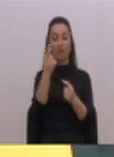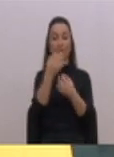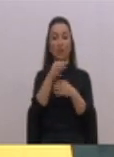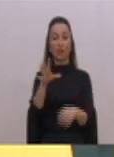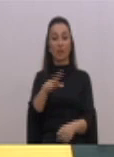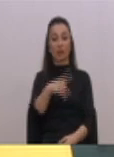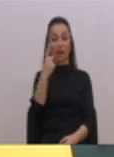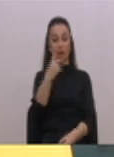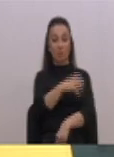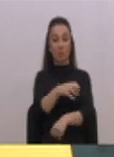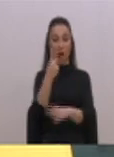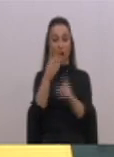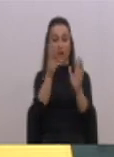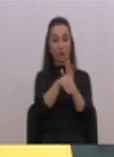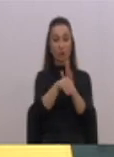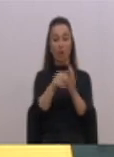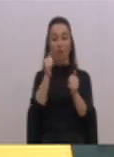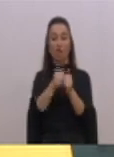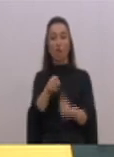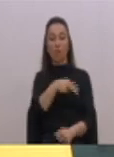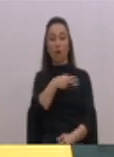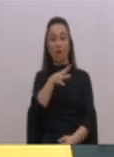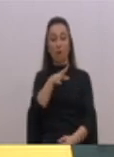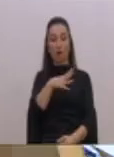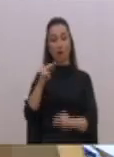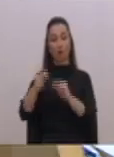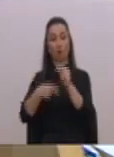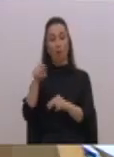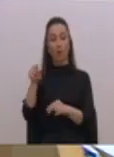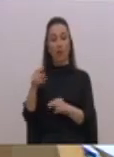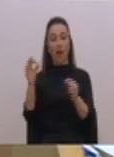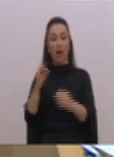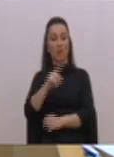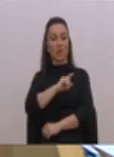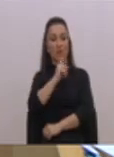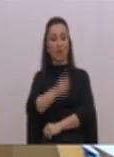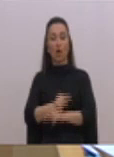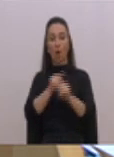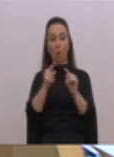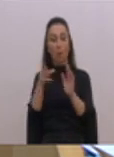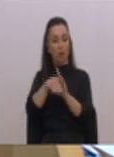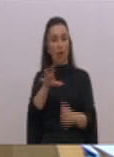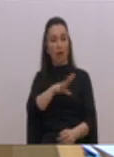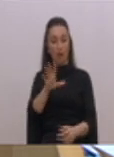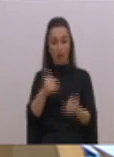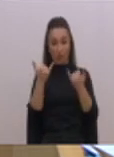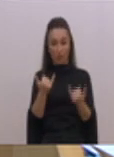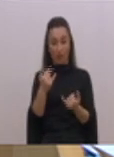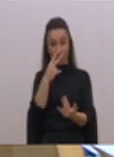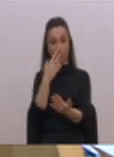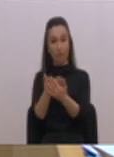იყო ერთპარტიული და ყოველთვის პარლამენტი იყო ნოტარიუსი და არავითარი ძალა აქ ოპოზიციას არ ქონია. დღეს